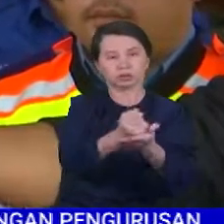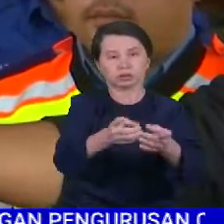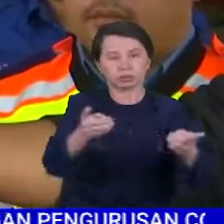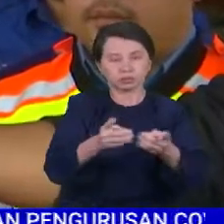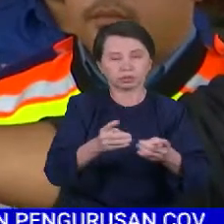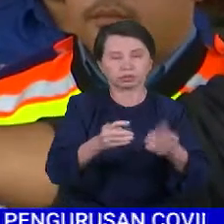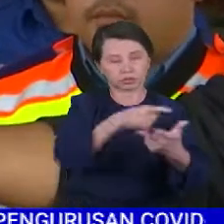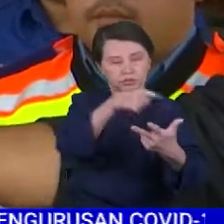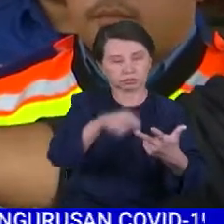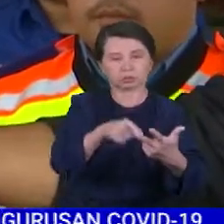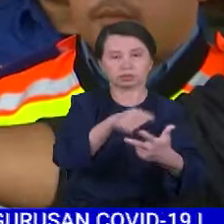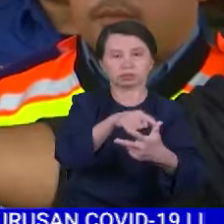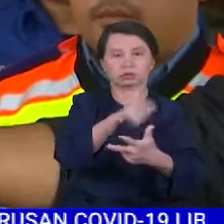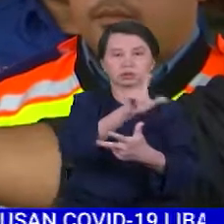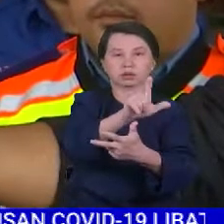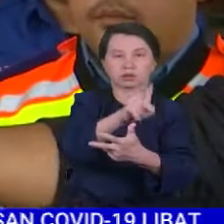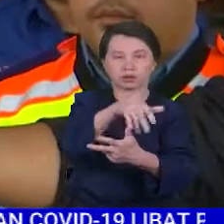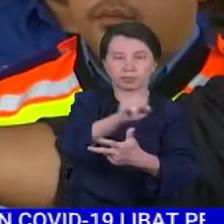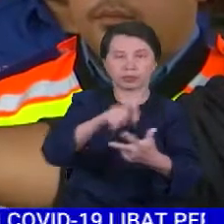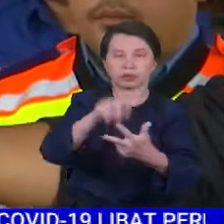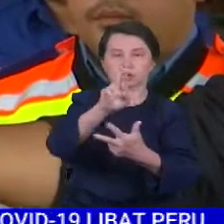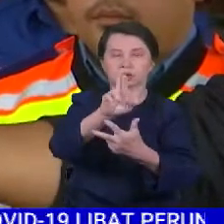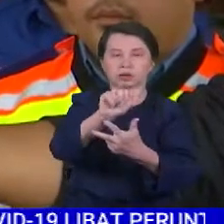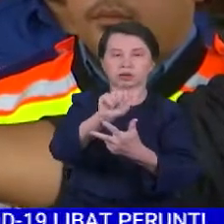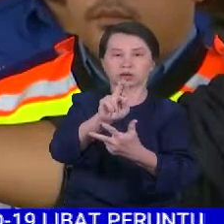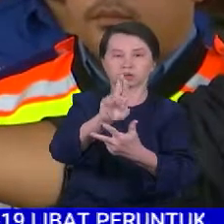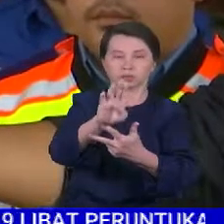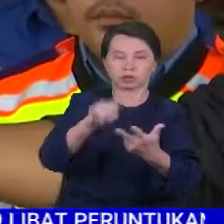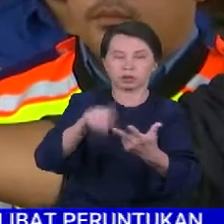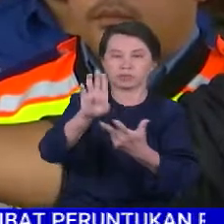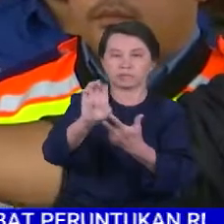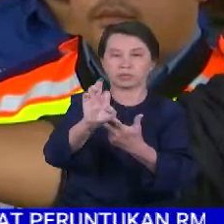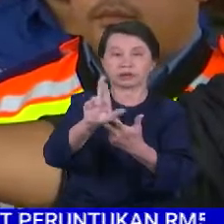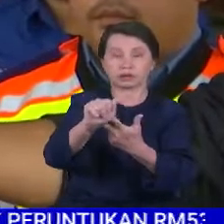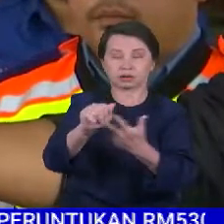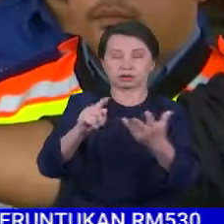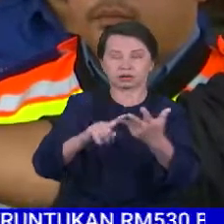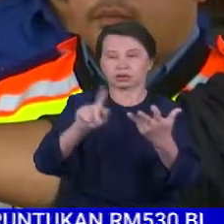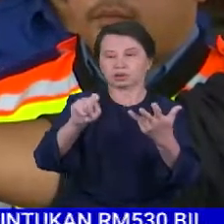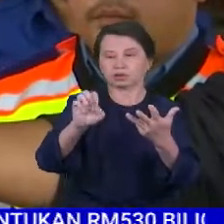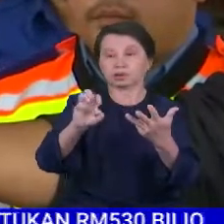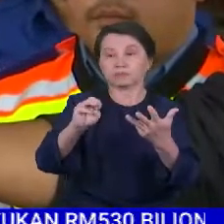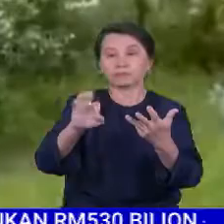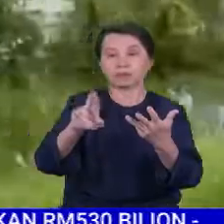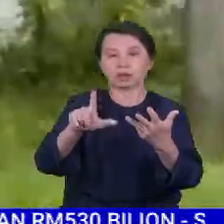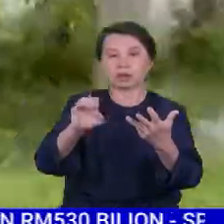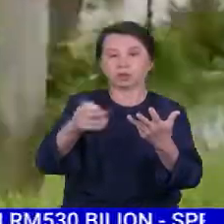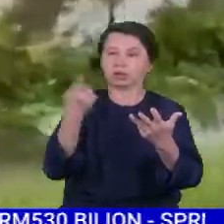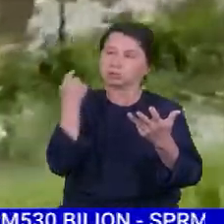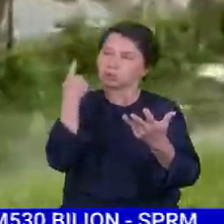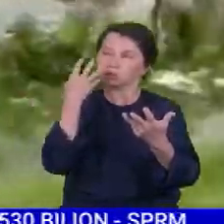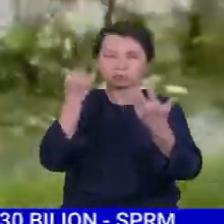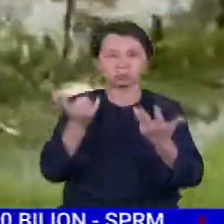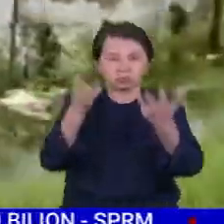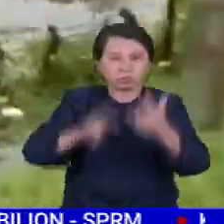daerah-daerah berkenaan lah yaitu lipis Rao dan eee dan juga termeluh yang baru-baru ini banjir